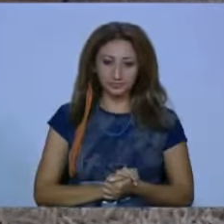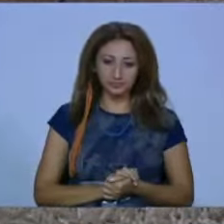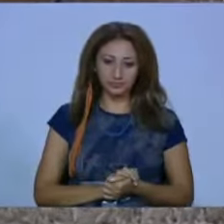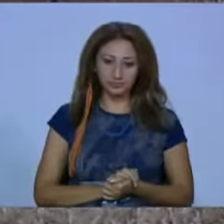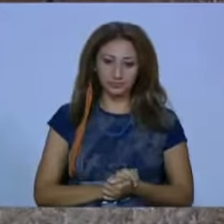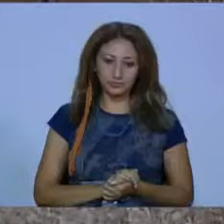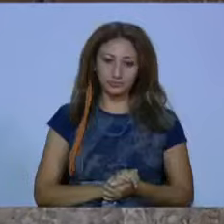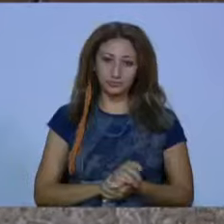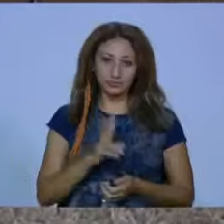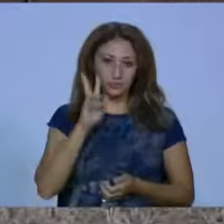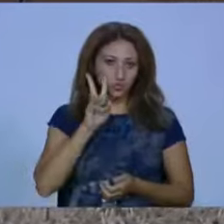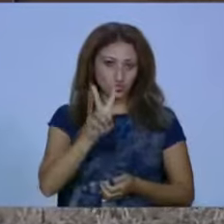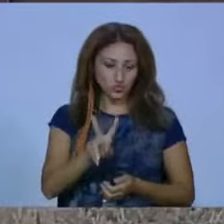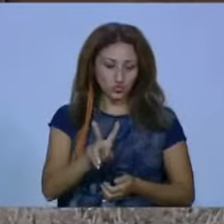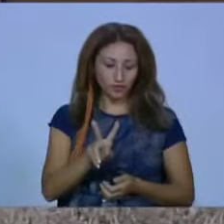شفت يا ما